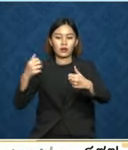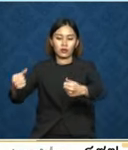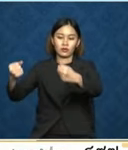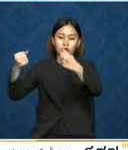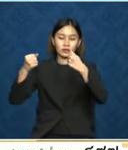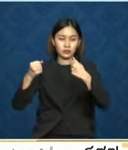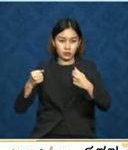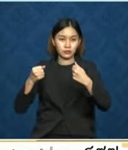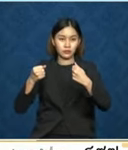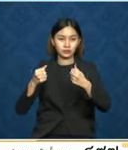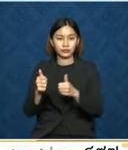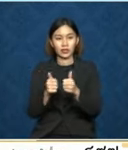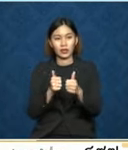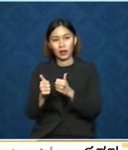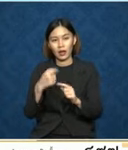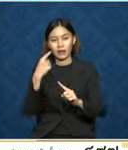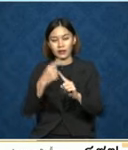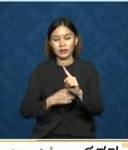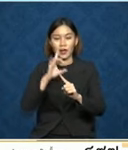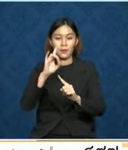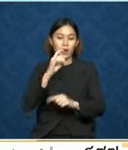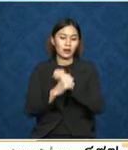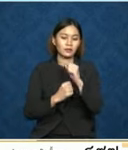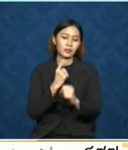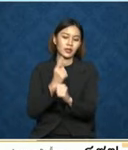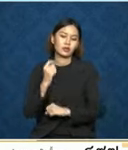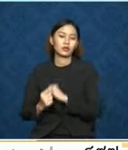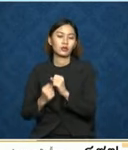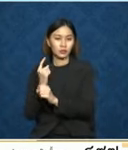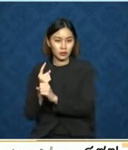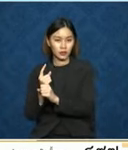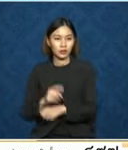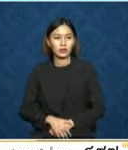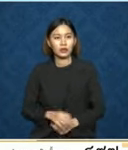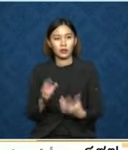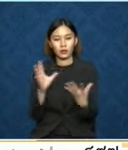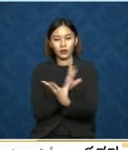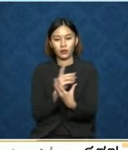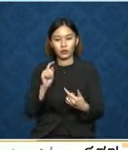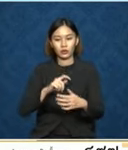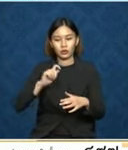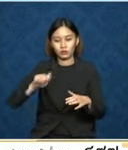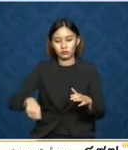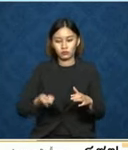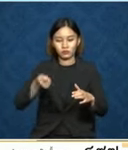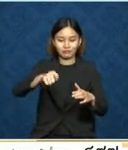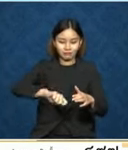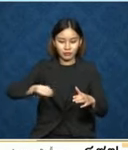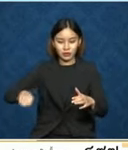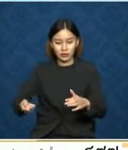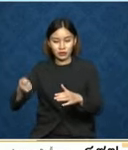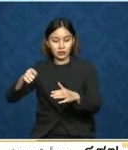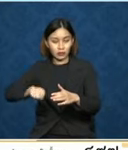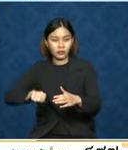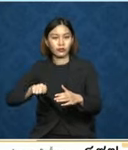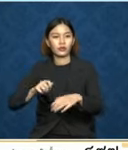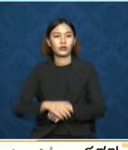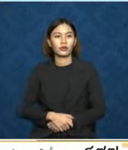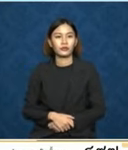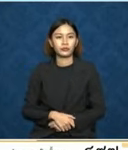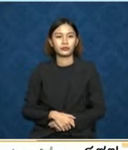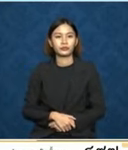พระวชิระเกล้าเจ้าอยู่หัวจัดขึ้นเดือนสิงหาคมของทุกปีประเพณีตักบาตเทโวโรหนะวัดพระพุทธบาท